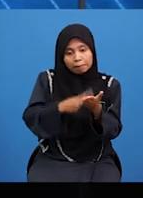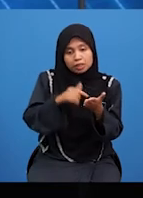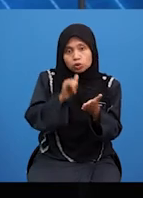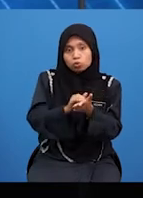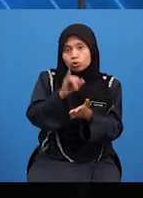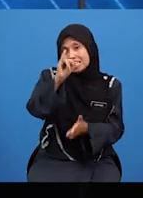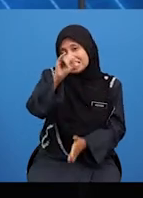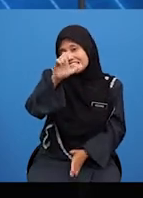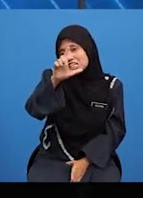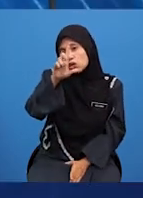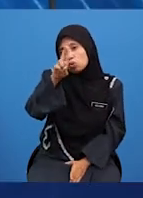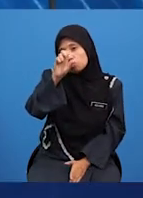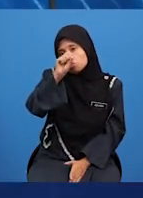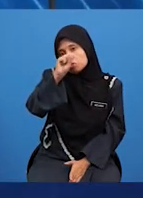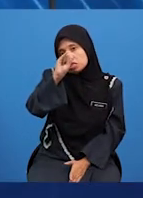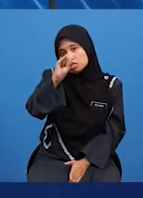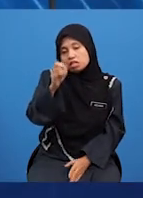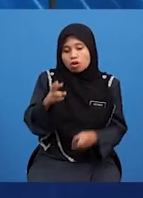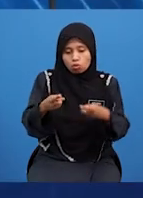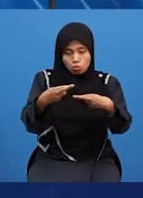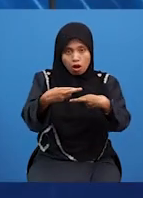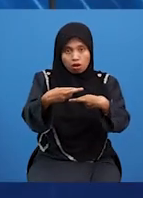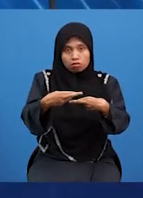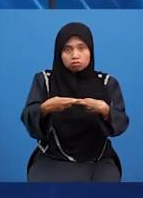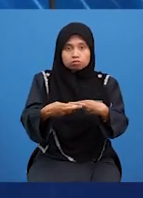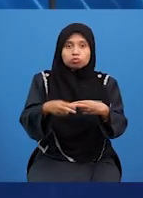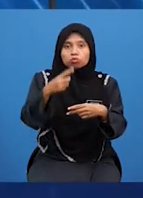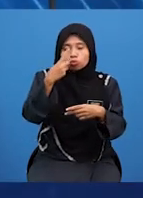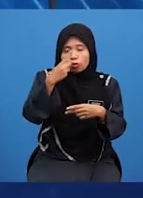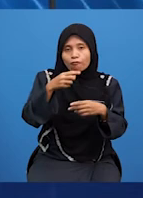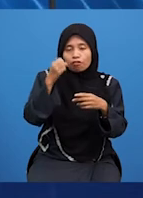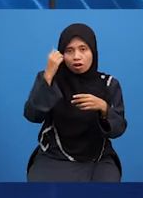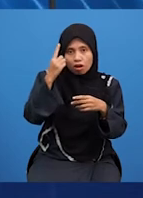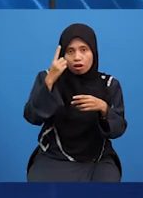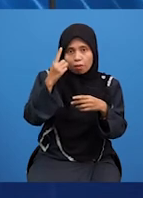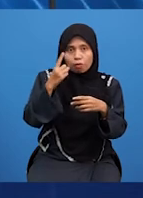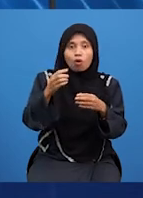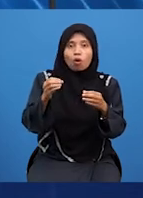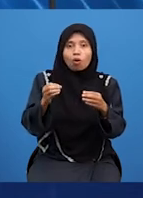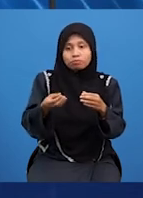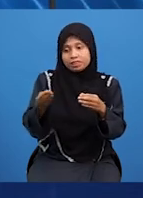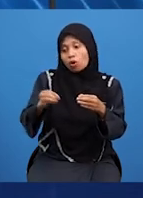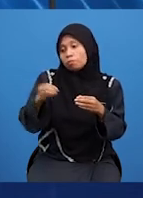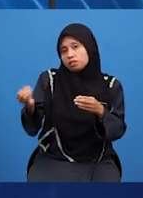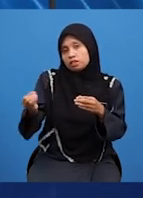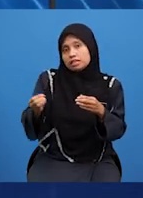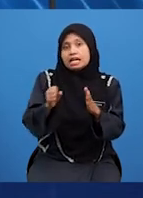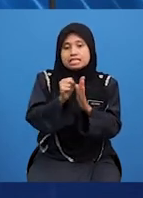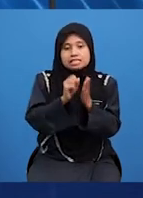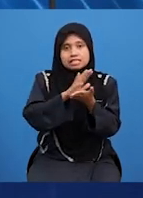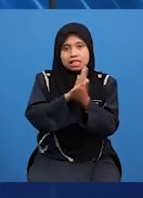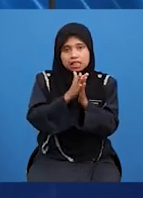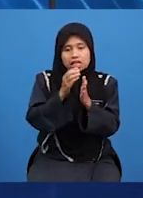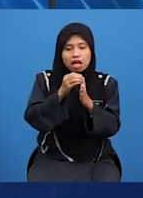ilusi ruang tiga dimensi? Ya, sebenarnya untuk memahami strata objek sejadi atau objek buatan manusia